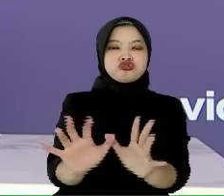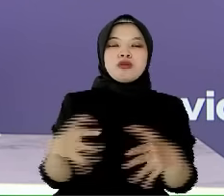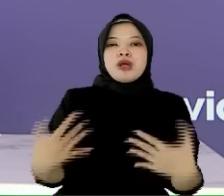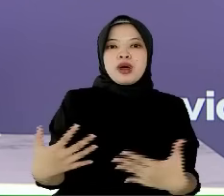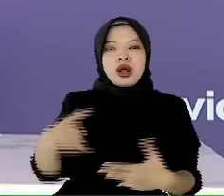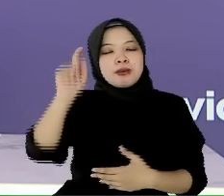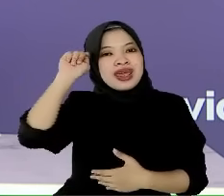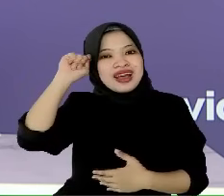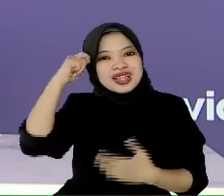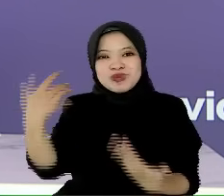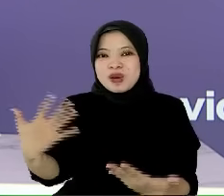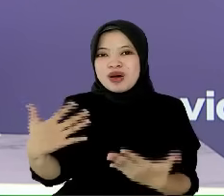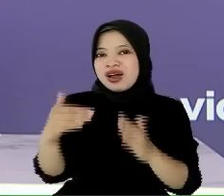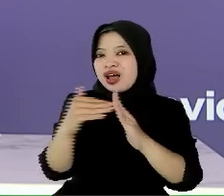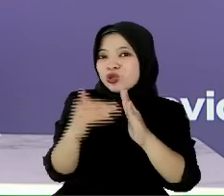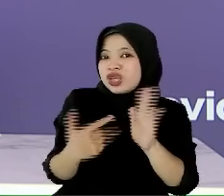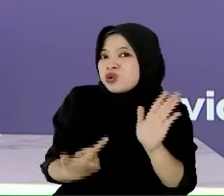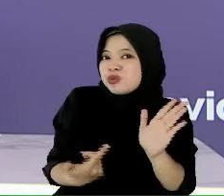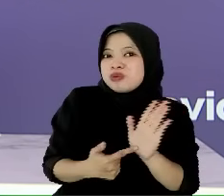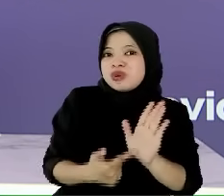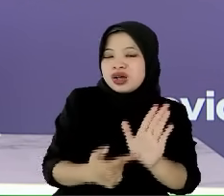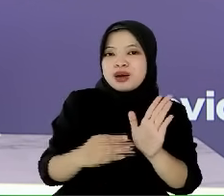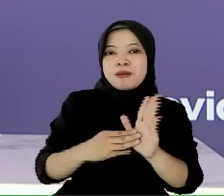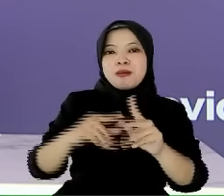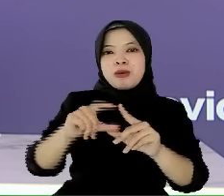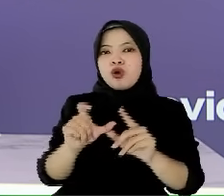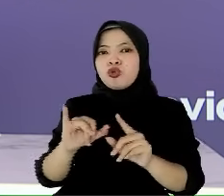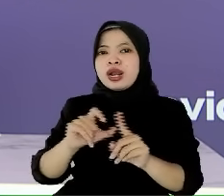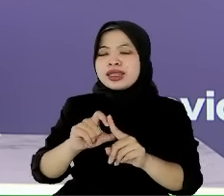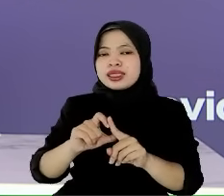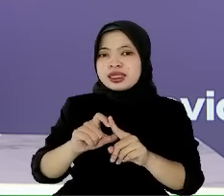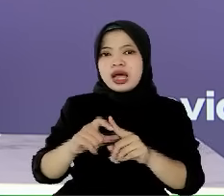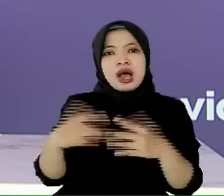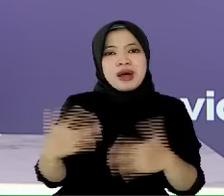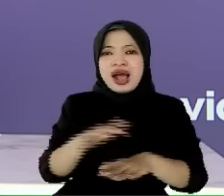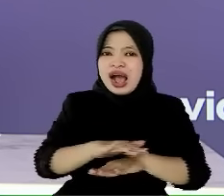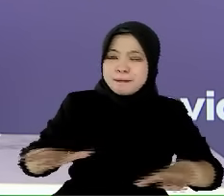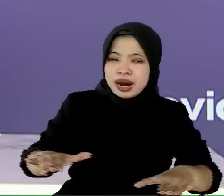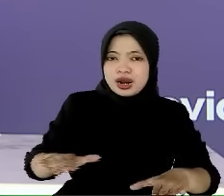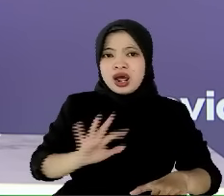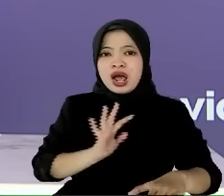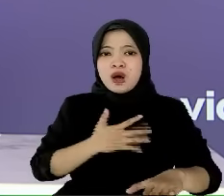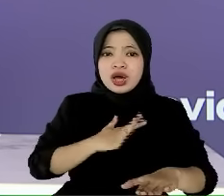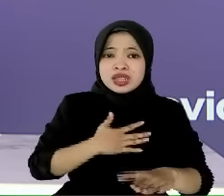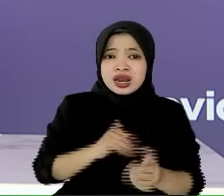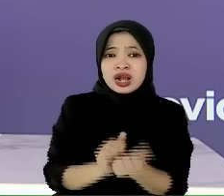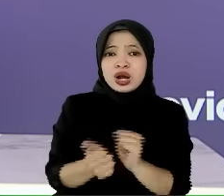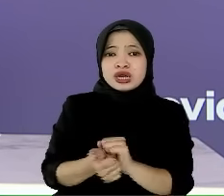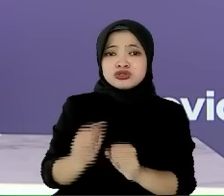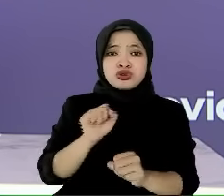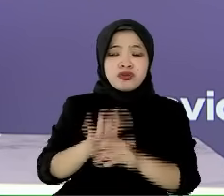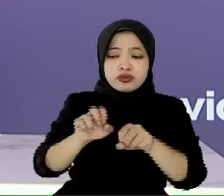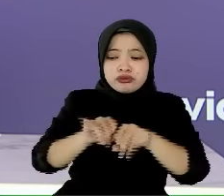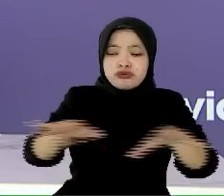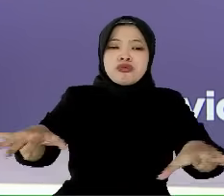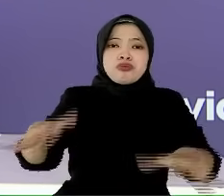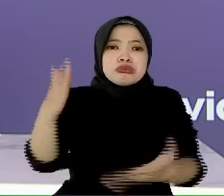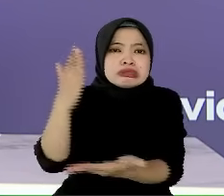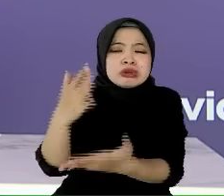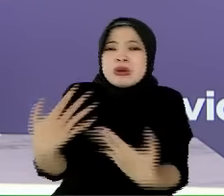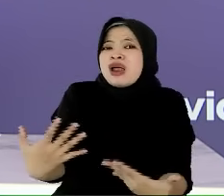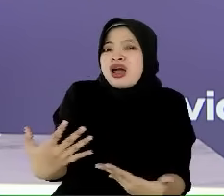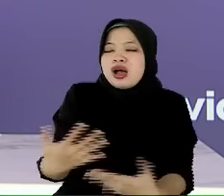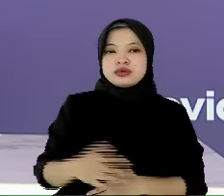Dimohon himbauan dari Satgas agar acara Maulid aman dan tidak menjadi klaster baru COVID-19. Dan seperti